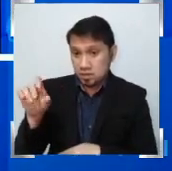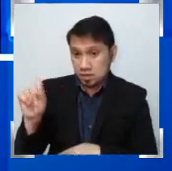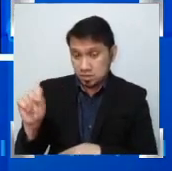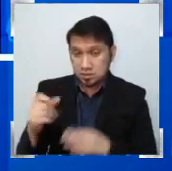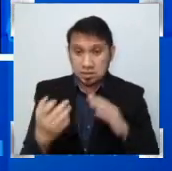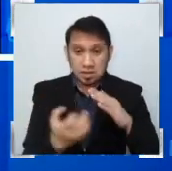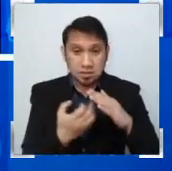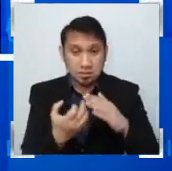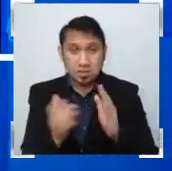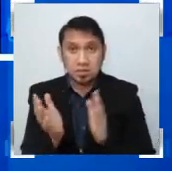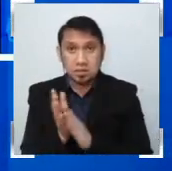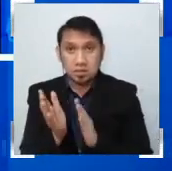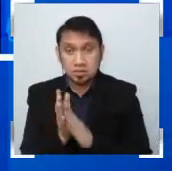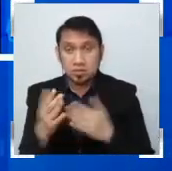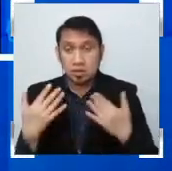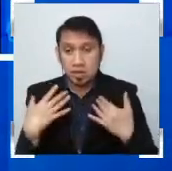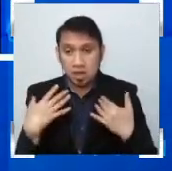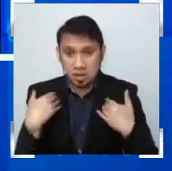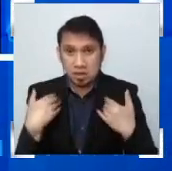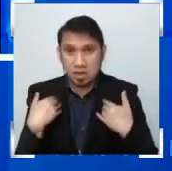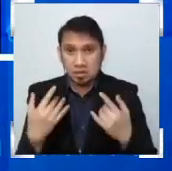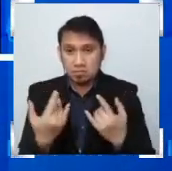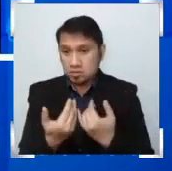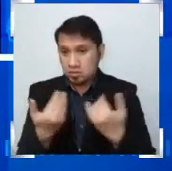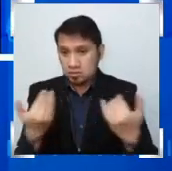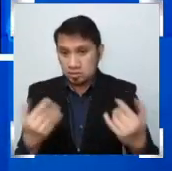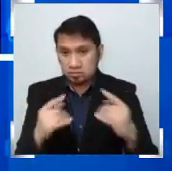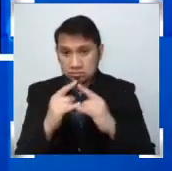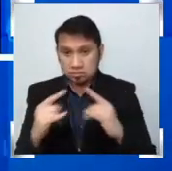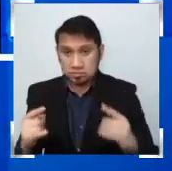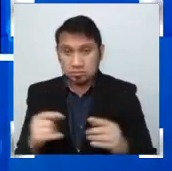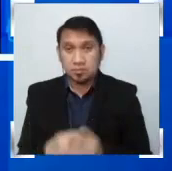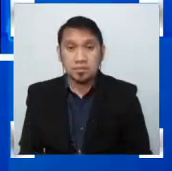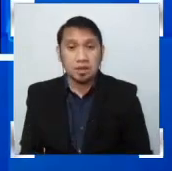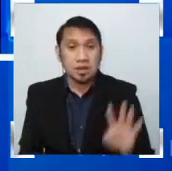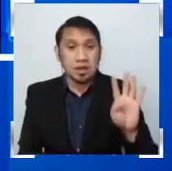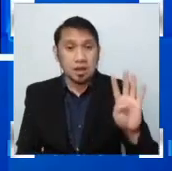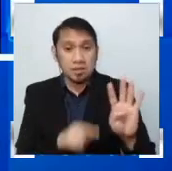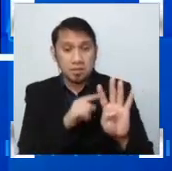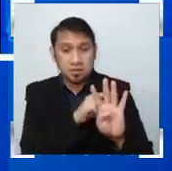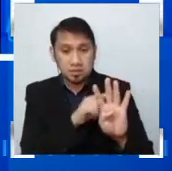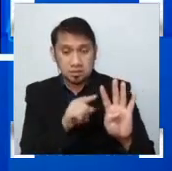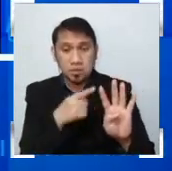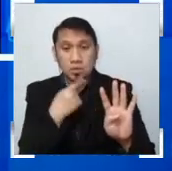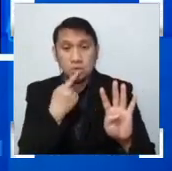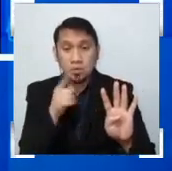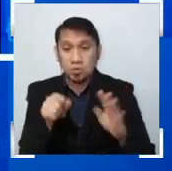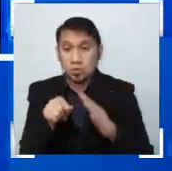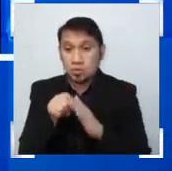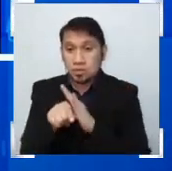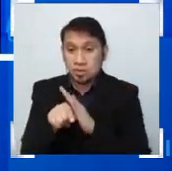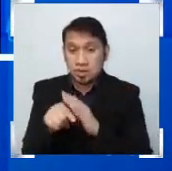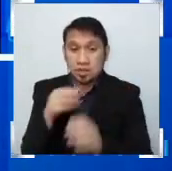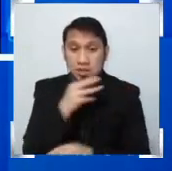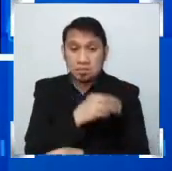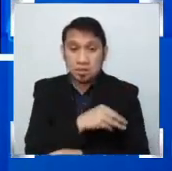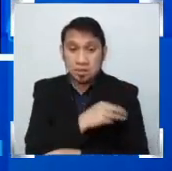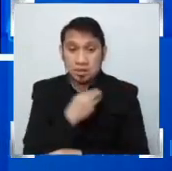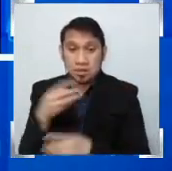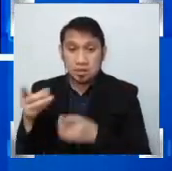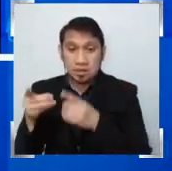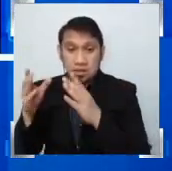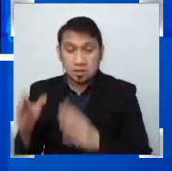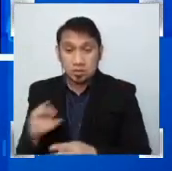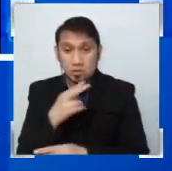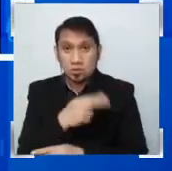at isolated tent. Apat na suspect sa pagpatay sa medical director ng ospital sa Cagayan de Oro City na si Dr.